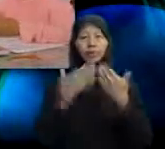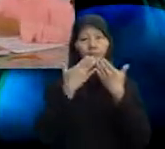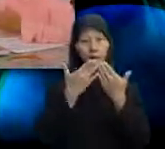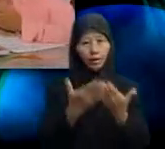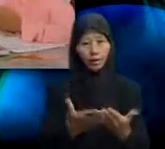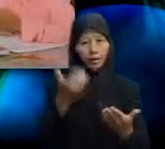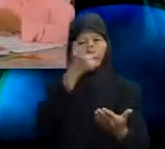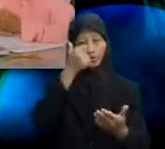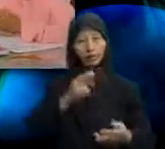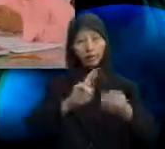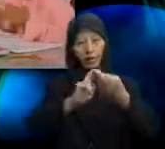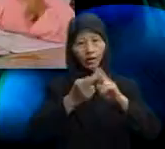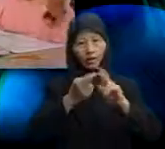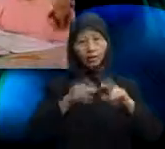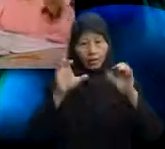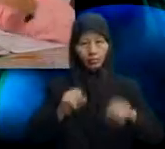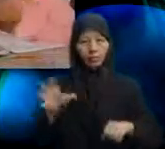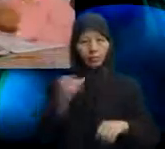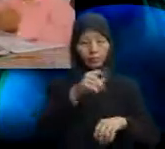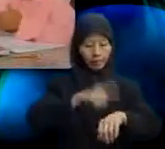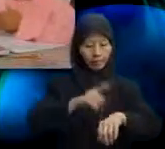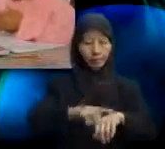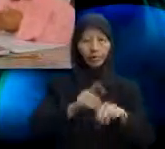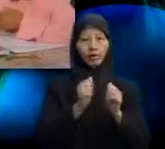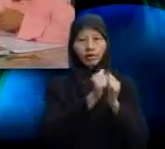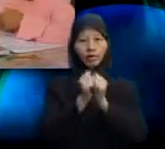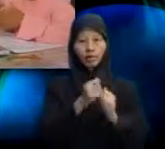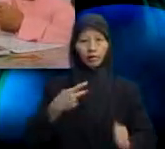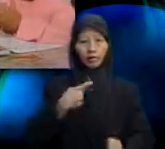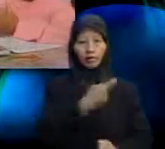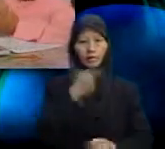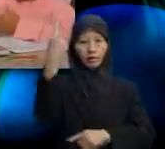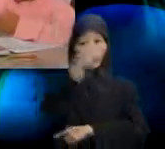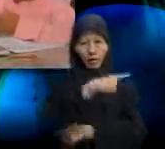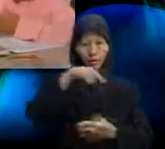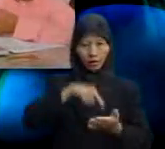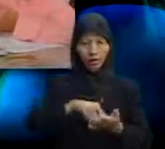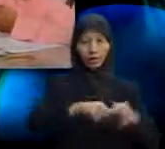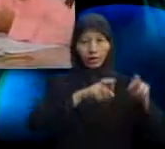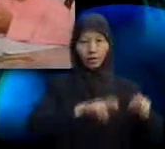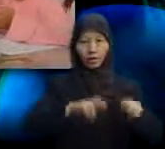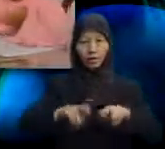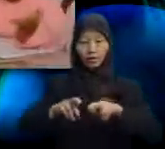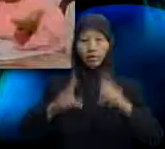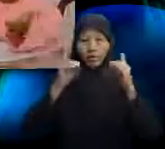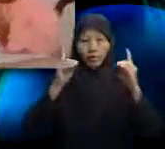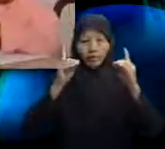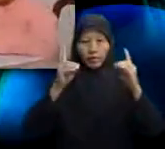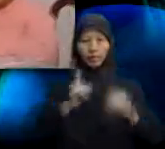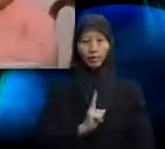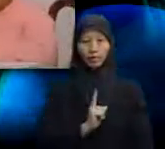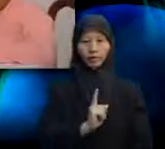Terima kasih kerana rakan-rakan dapat meluangkan masa bersama kami hari ini dalam rancangan Pendidikan Islam.